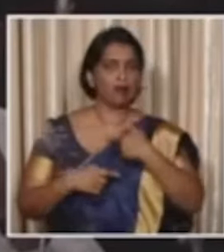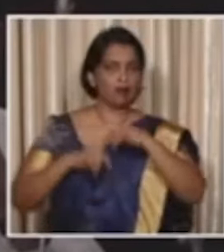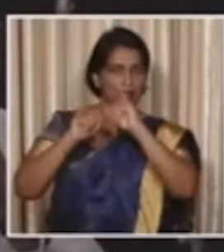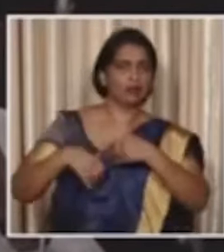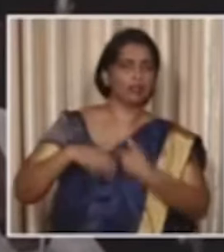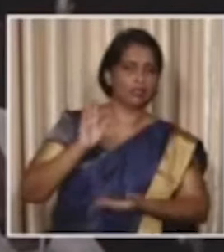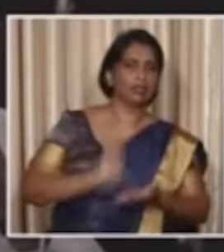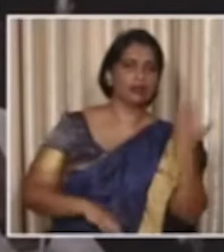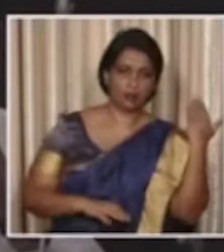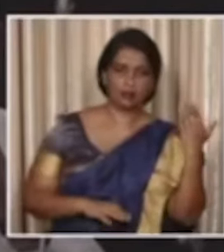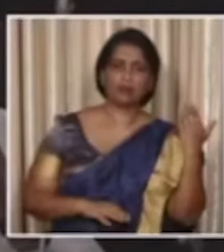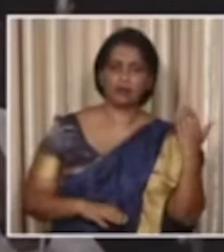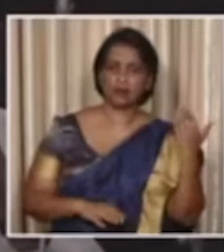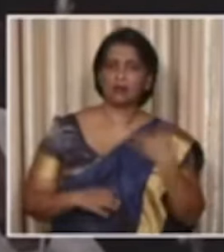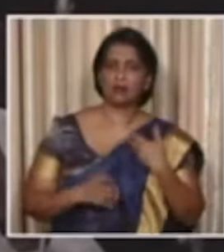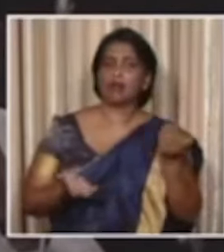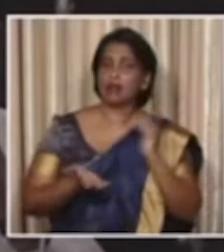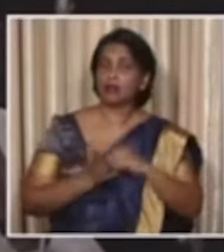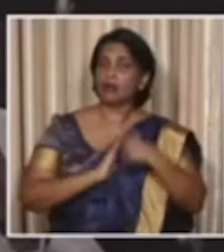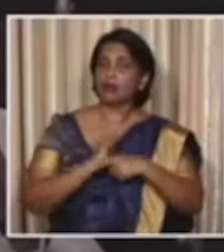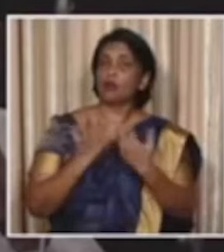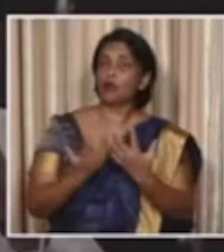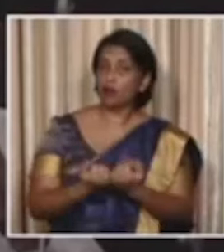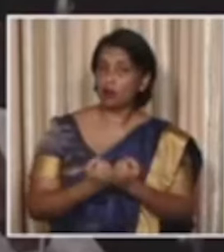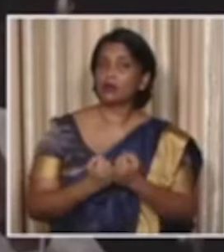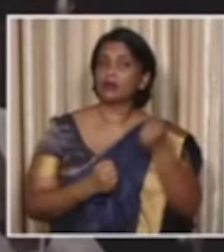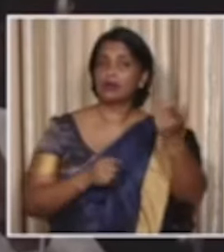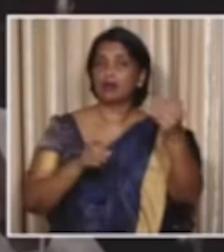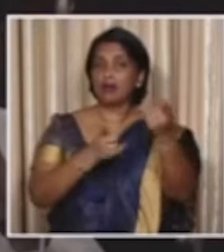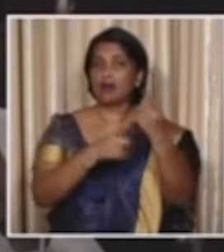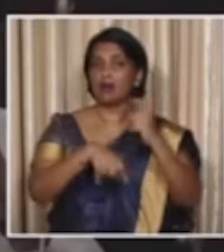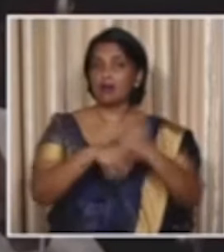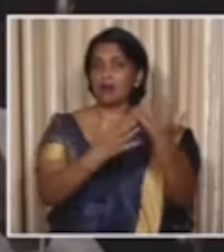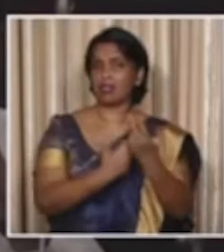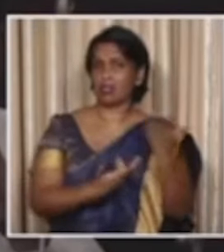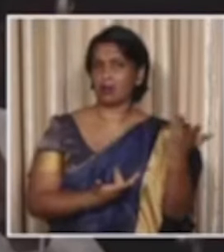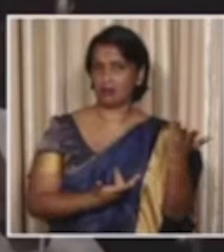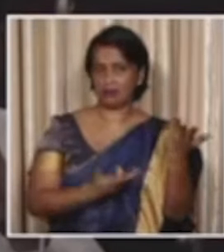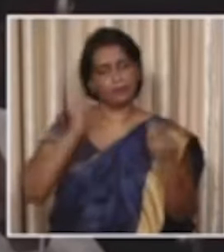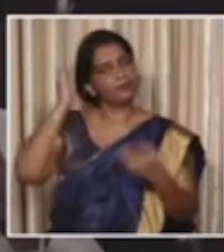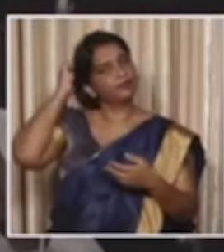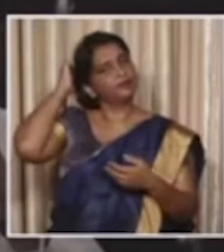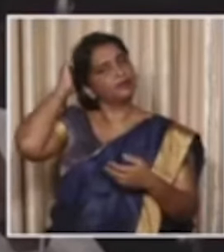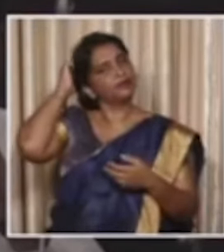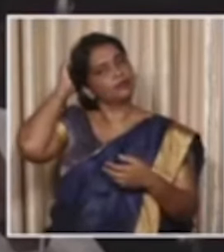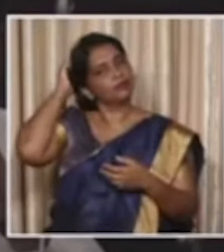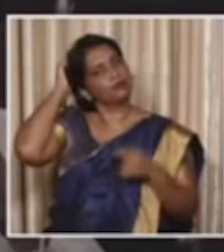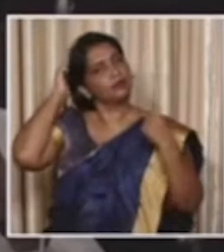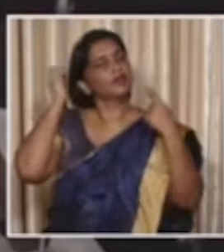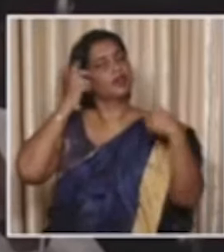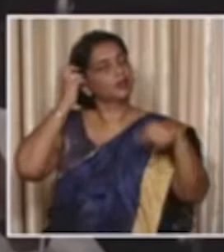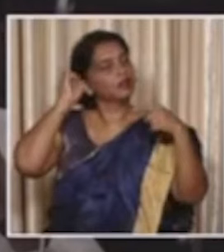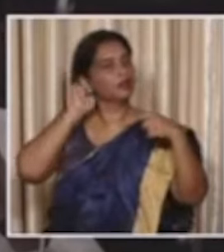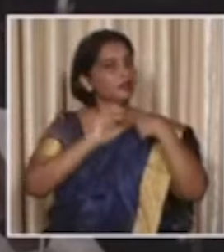ගියා. අපිට නැවත රට බාර ගන්න ඕනේ මෙතුමල්ලට තිබ්බ අවස්ථාව මෙතුමල්ල දාලා ගියපේ ඉඳා. ඒ ඉඳා මේ